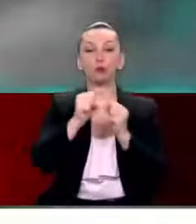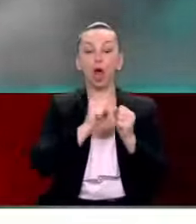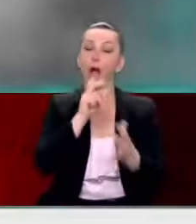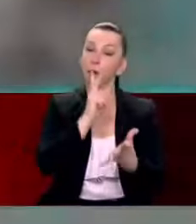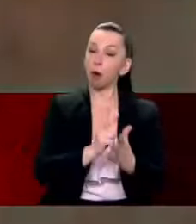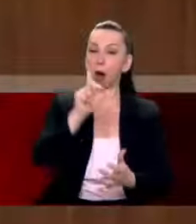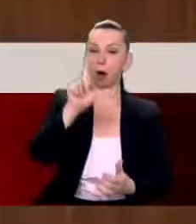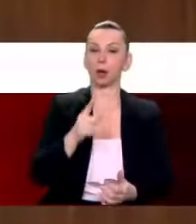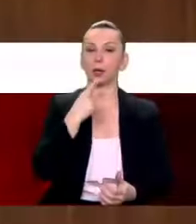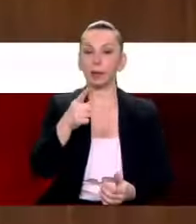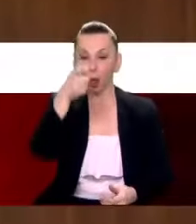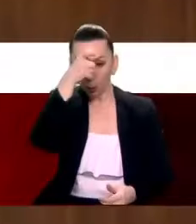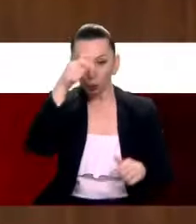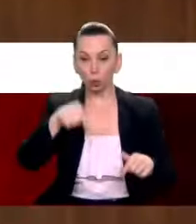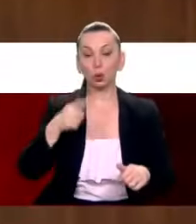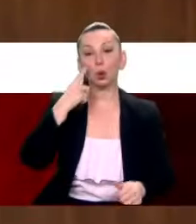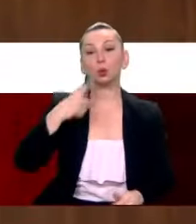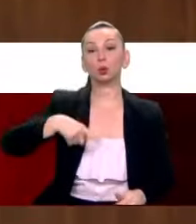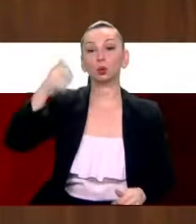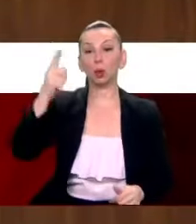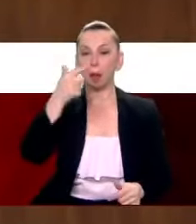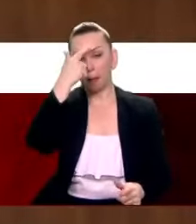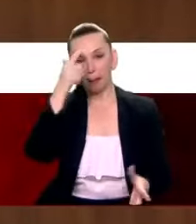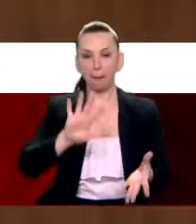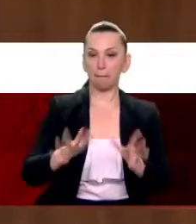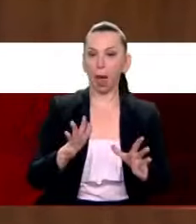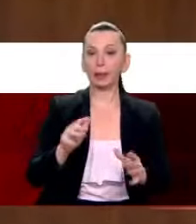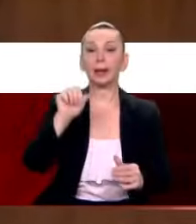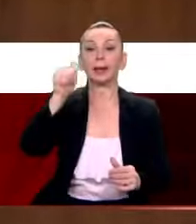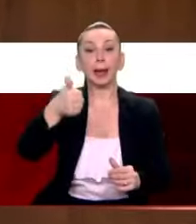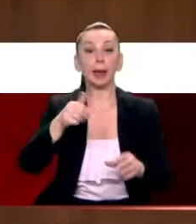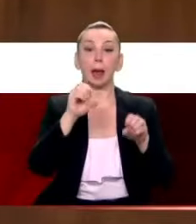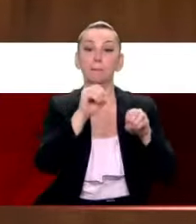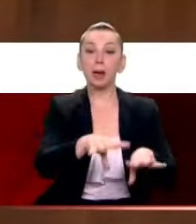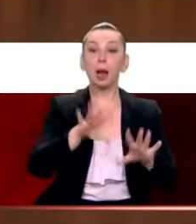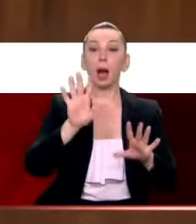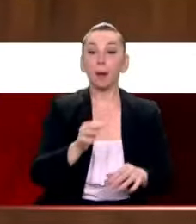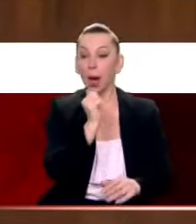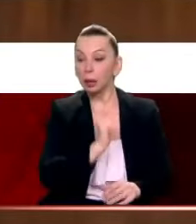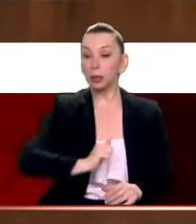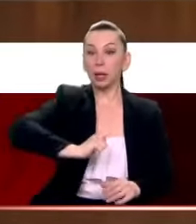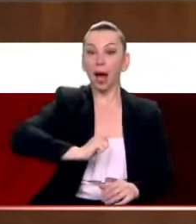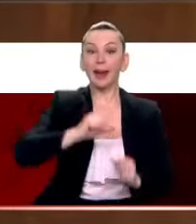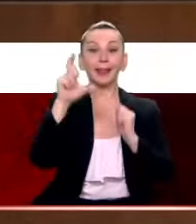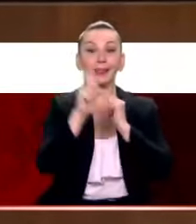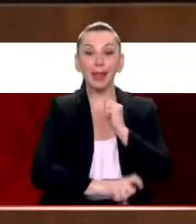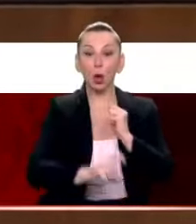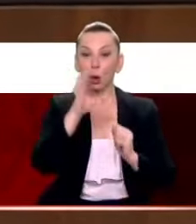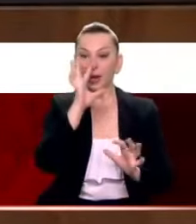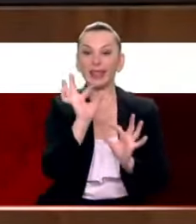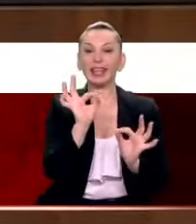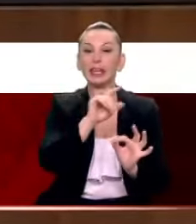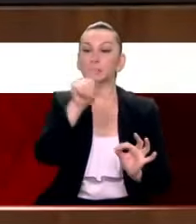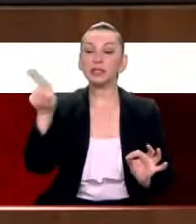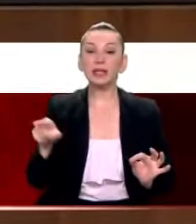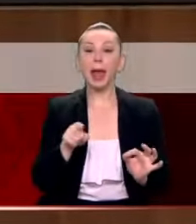tondan verdi Türkiye Cumhuriyeti belki yarına bırakır Ama ihaneti ve terörü kimsenin